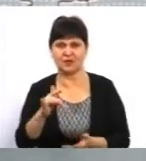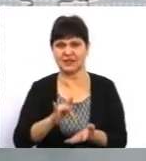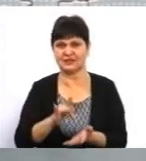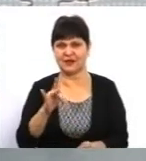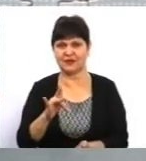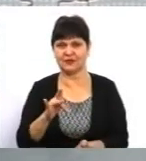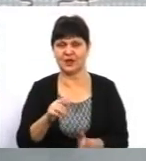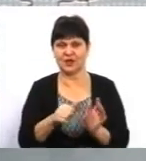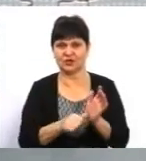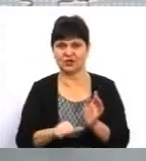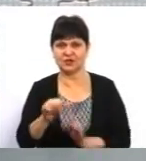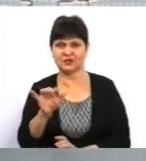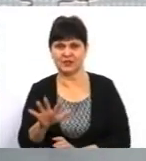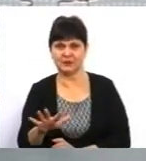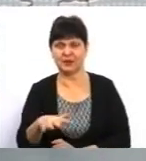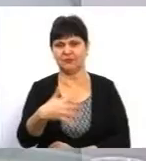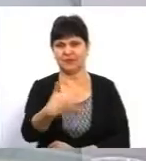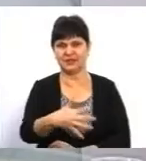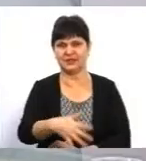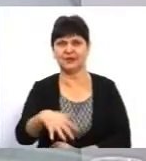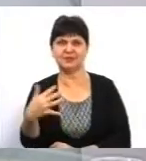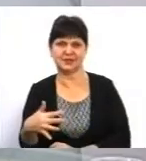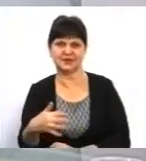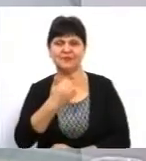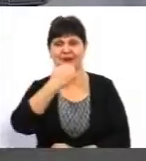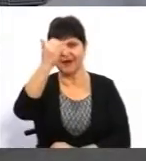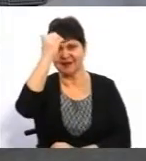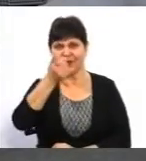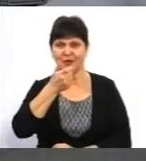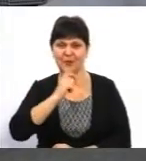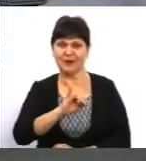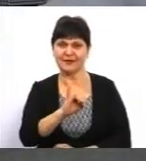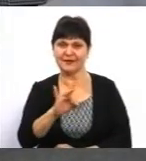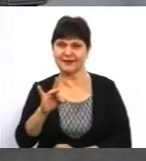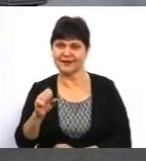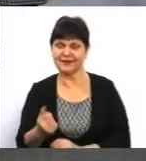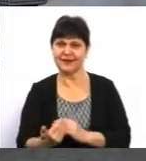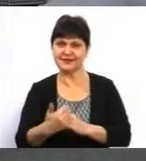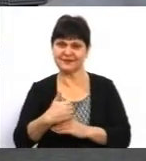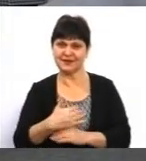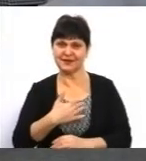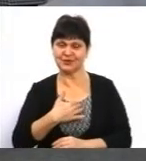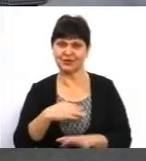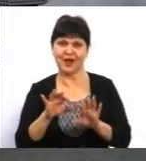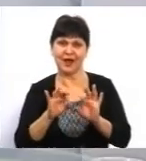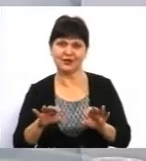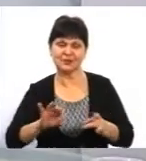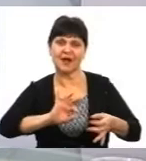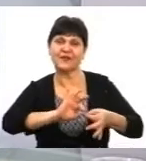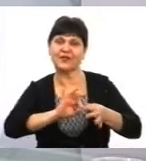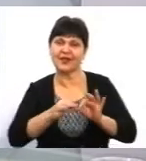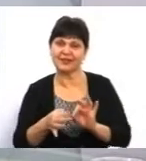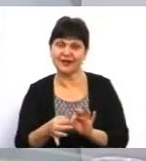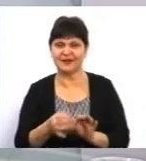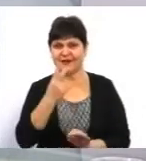номером 65-50-50. Дякую, пані Ірино, що знайшли сьогодні час, завітали до нас в студію, розповіли все в деталях.